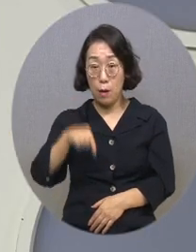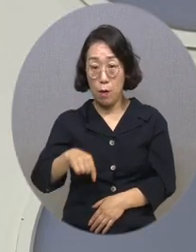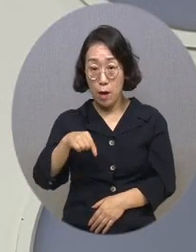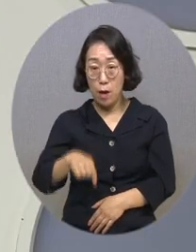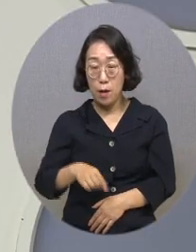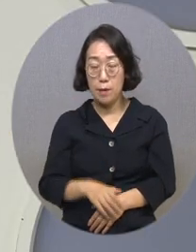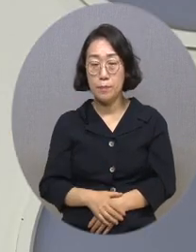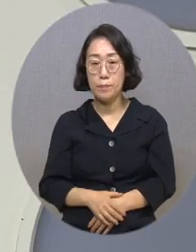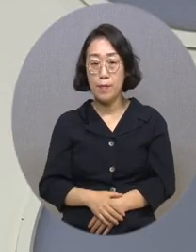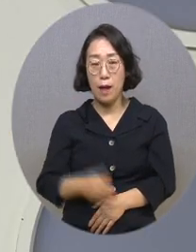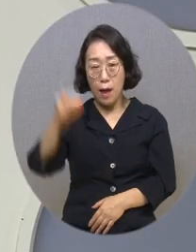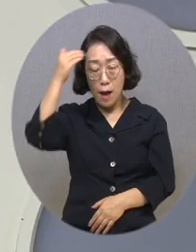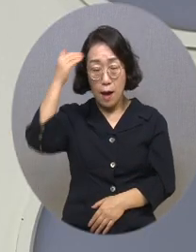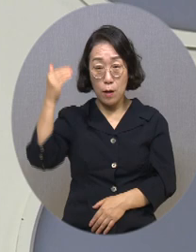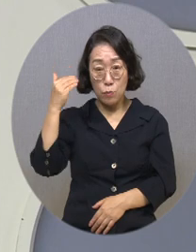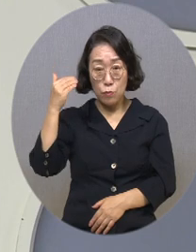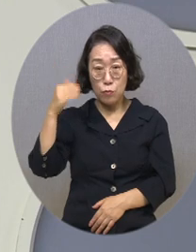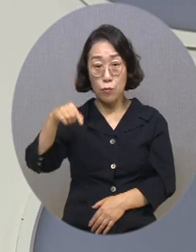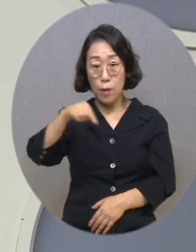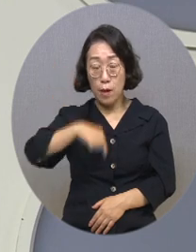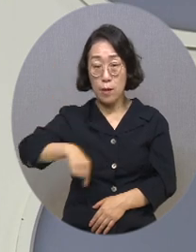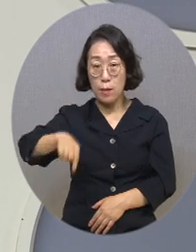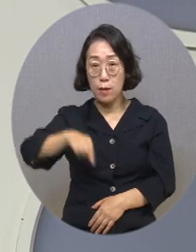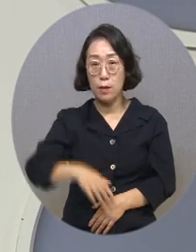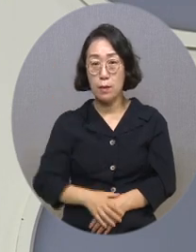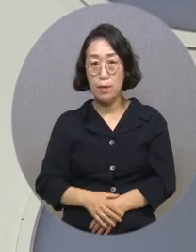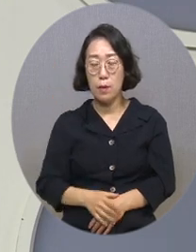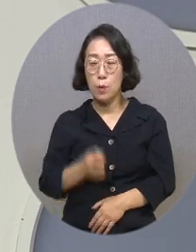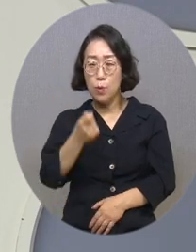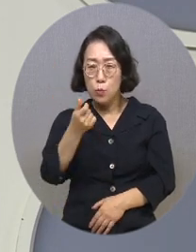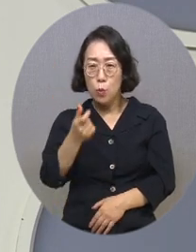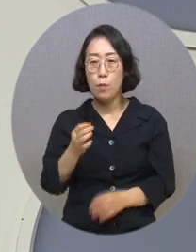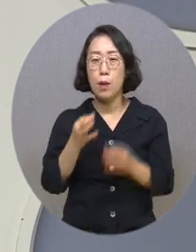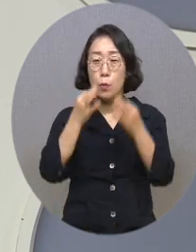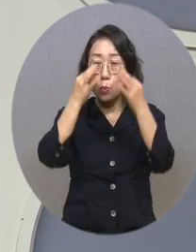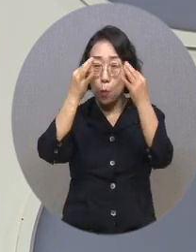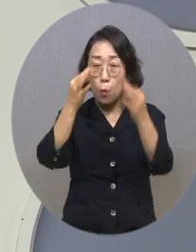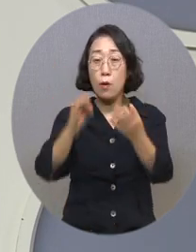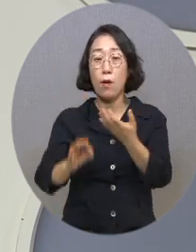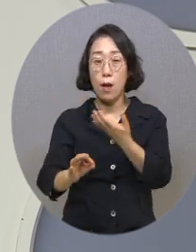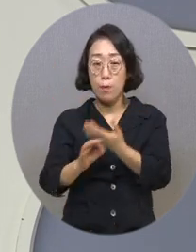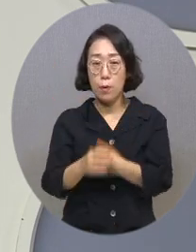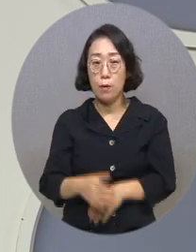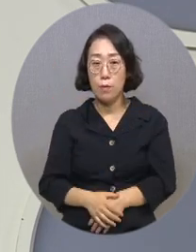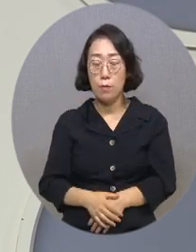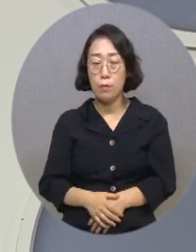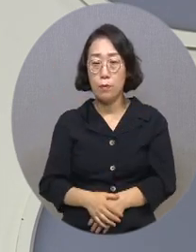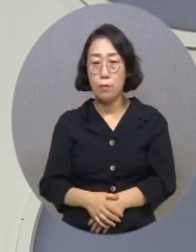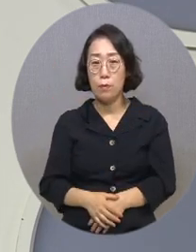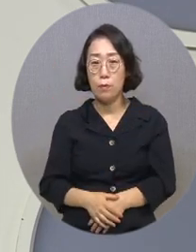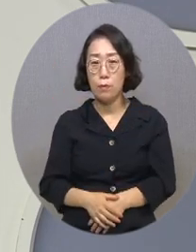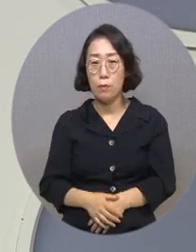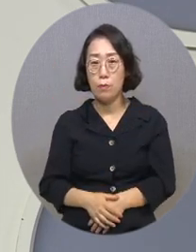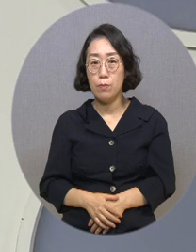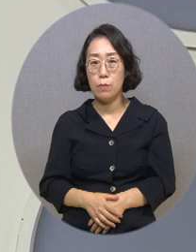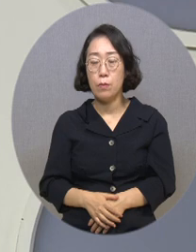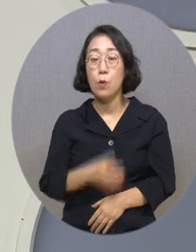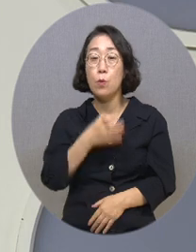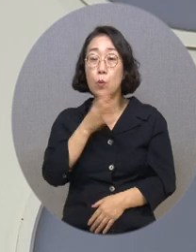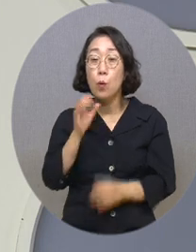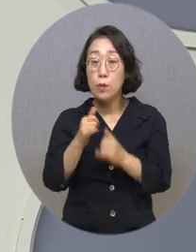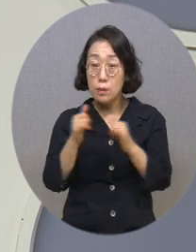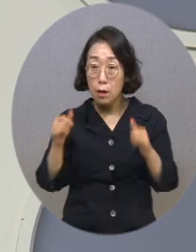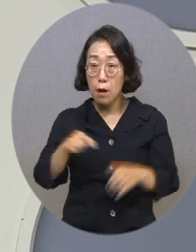네. 대한민국에 참 조금만 노력하면 되는 그러한 뭐에